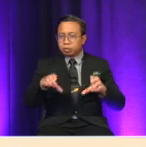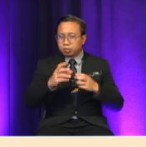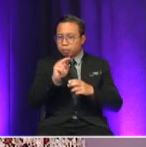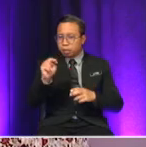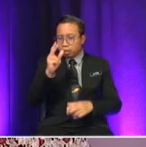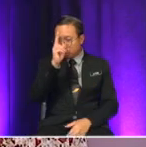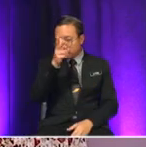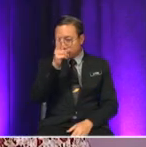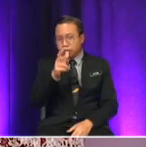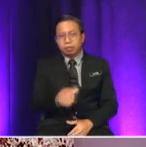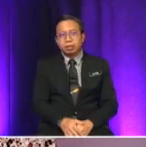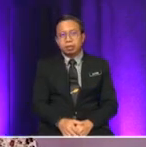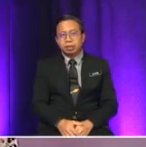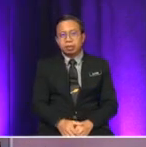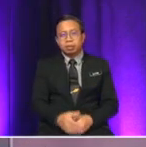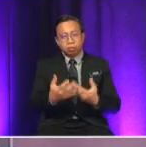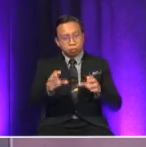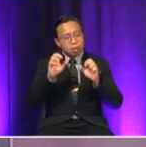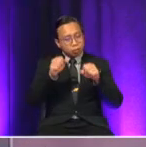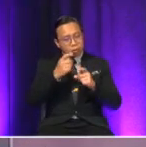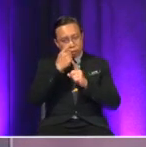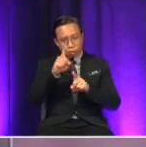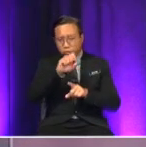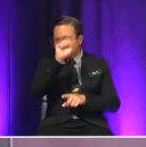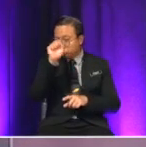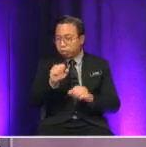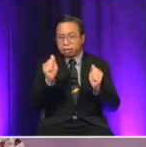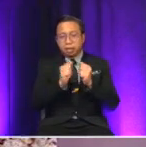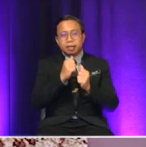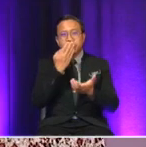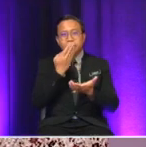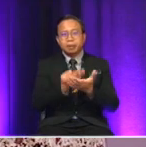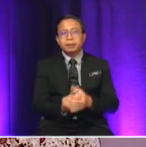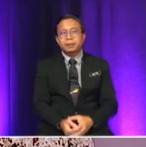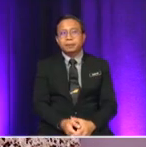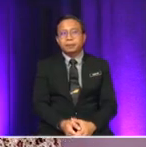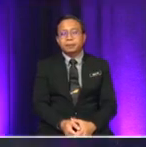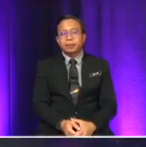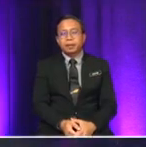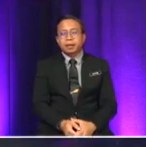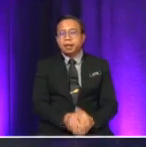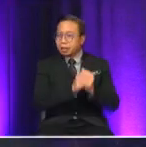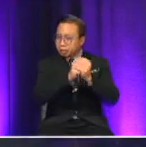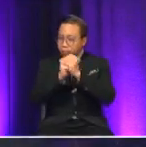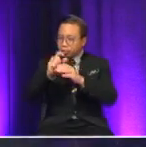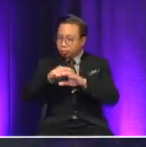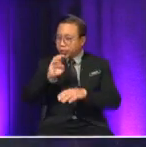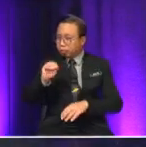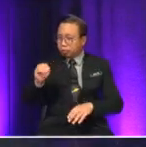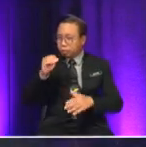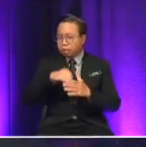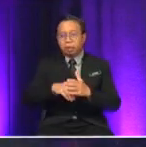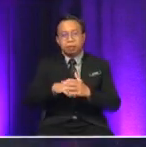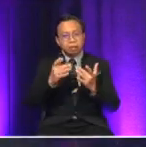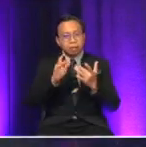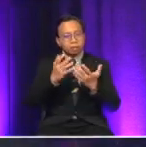Baik, syabas Ifa, okey, kerana boleh menjawab soalan dengan baik sekali. Syabas juga bagi murid-murid dalam talian yang lain